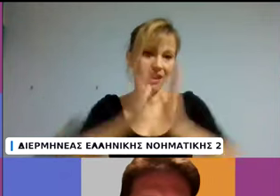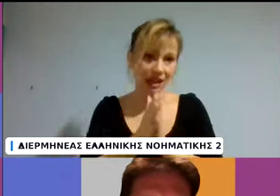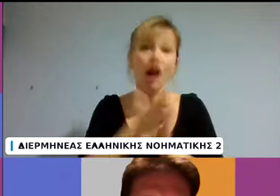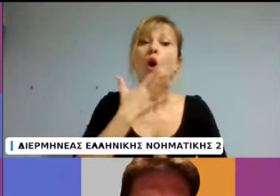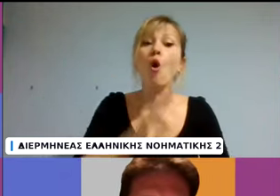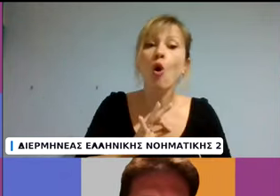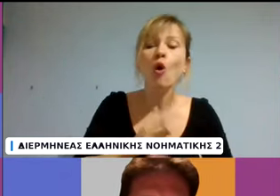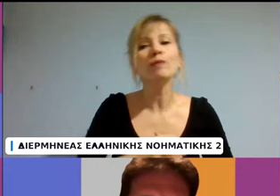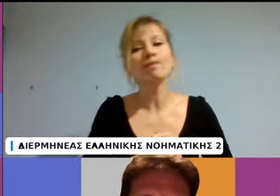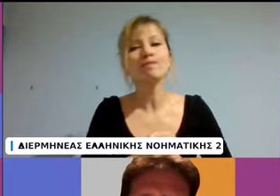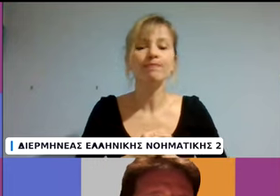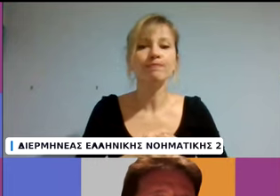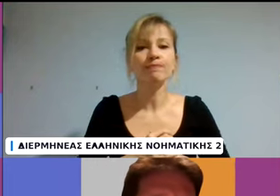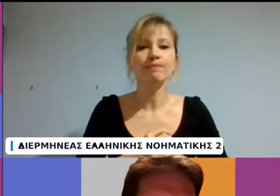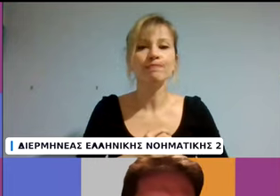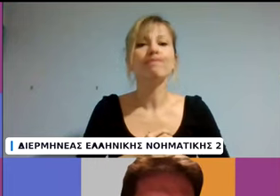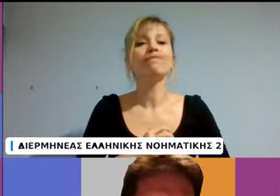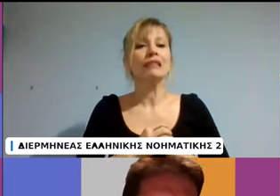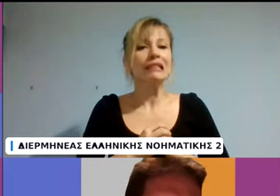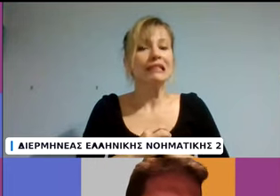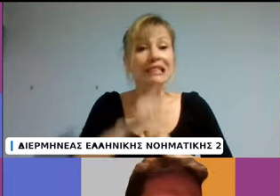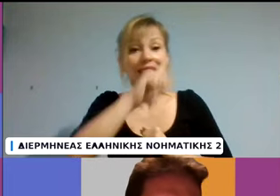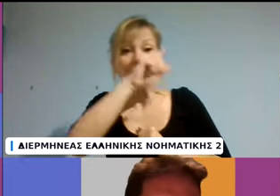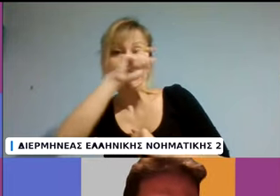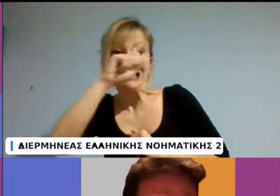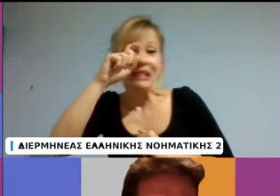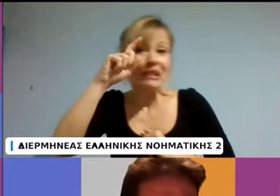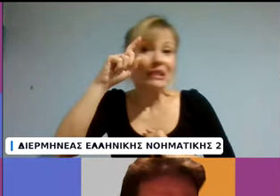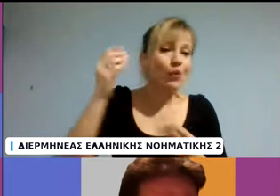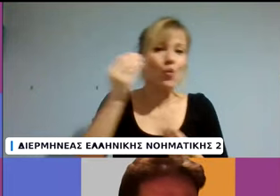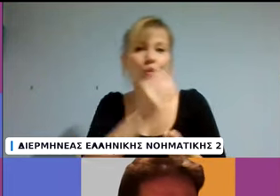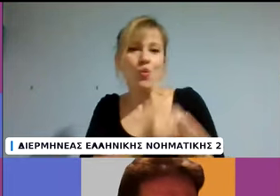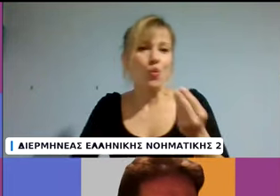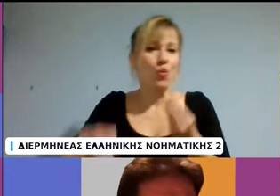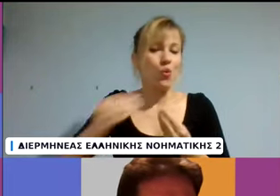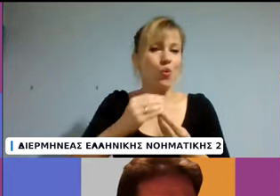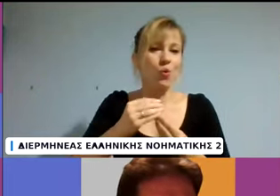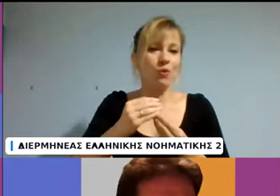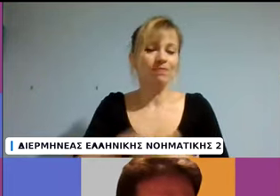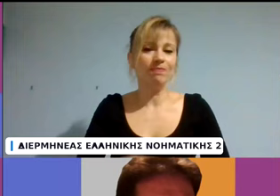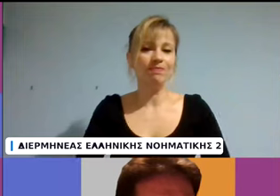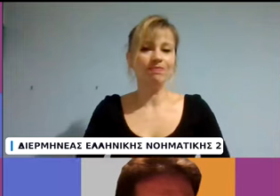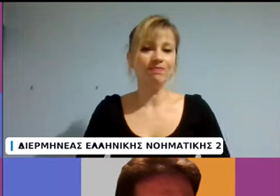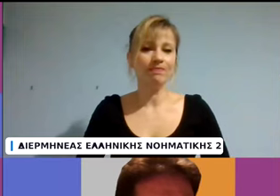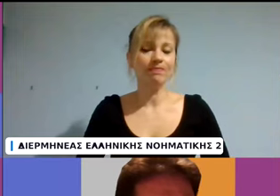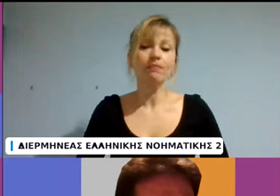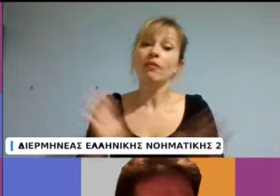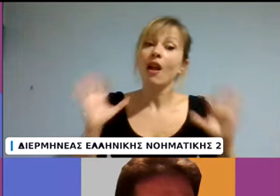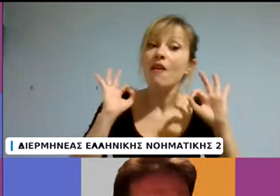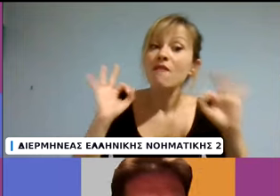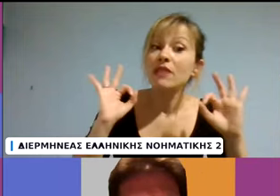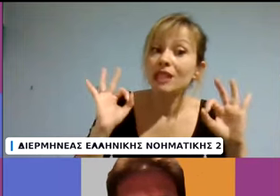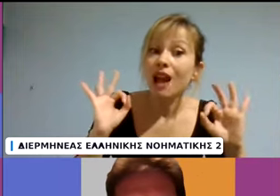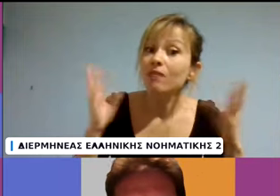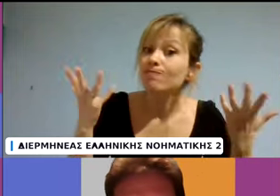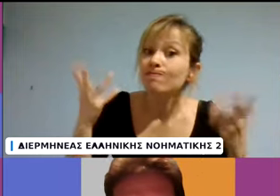κάτι πάρα πολύ δύσκολο και μόνο να το σκεφτούμε ότι μπορεί να συμβεί. Δεν χάνουμε βέβαια τίποτα να